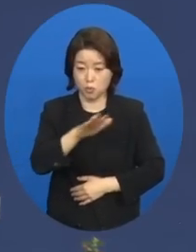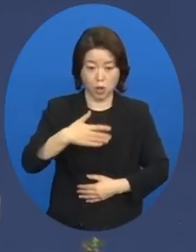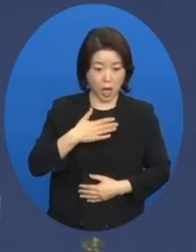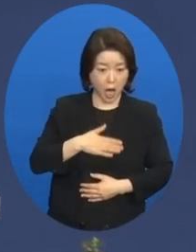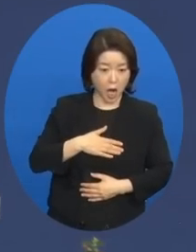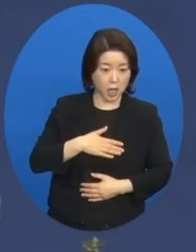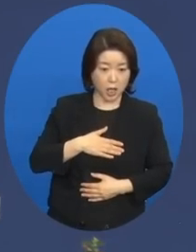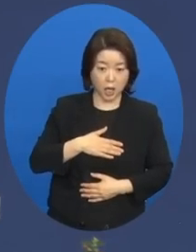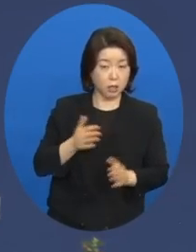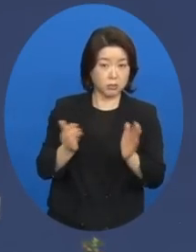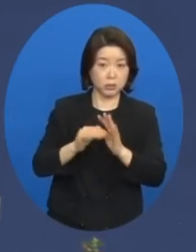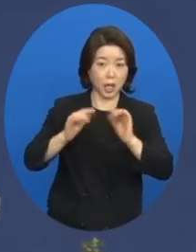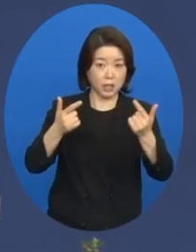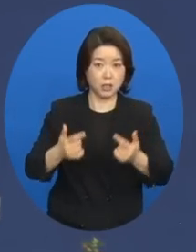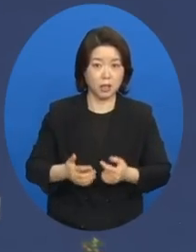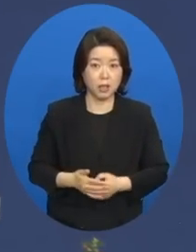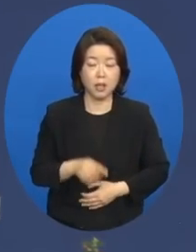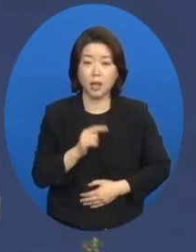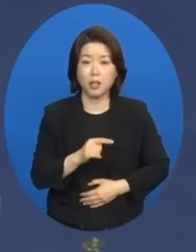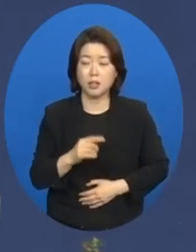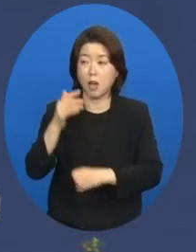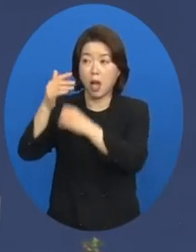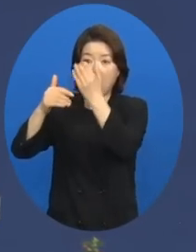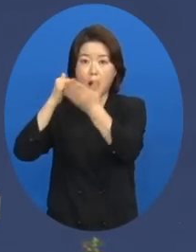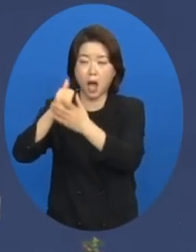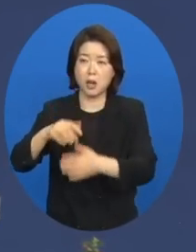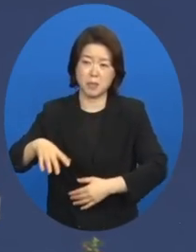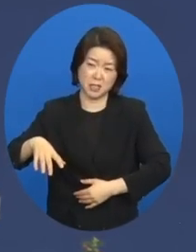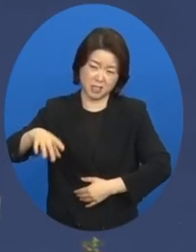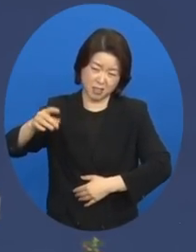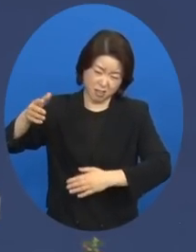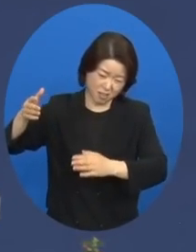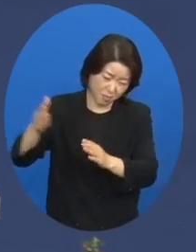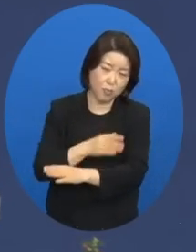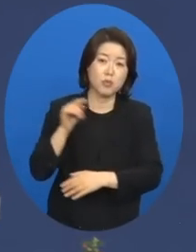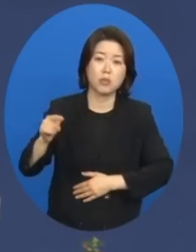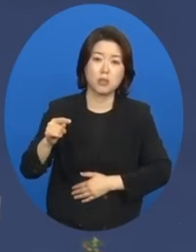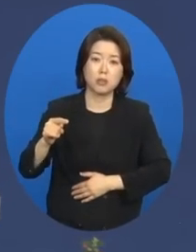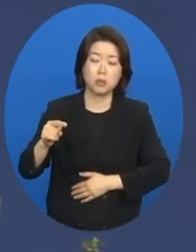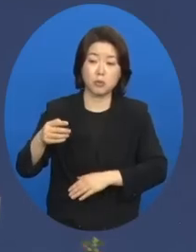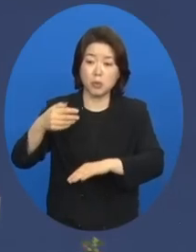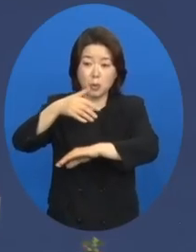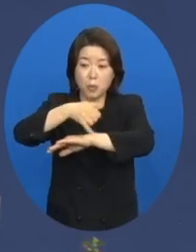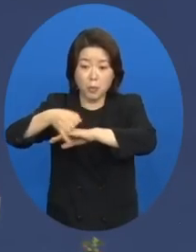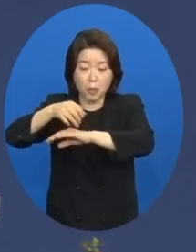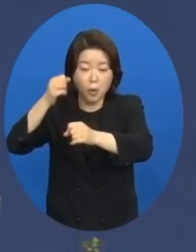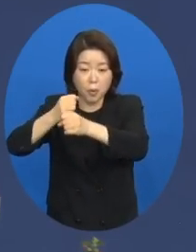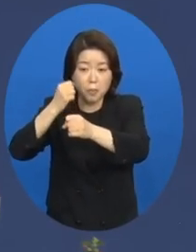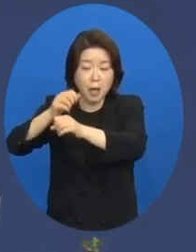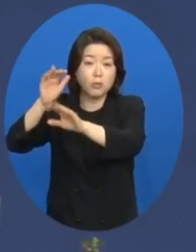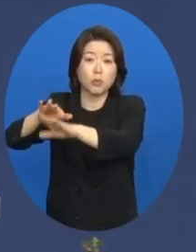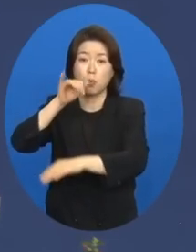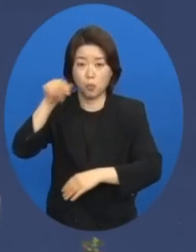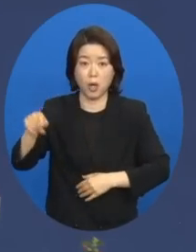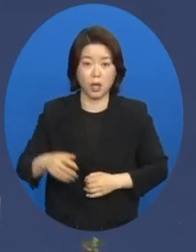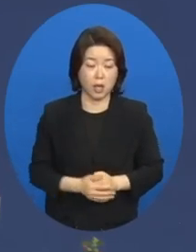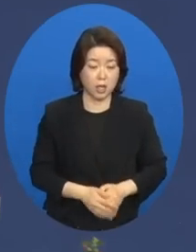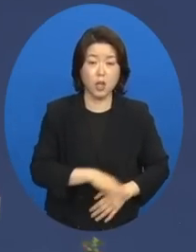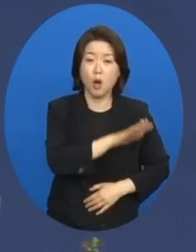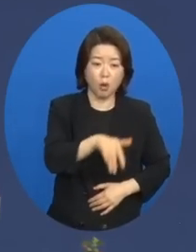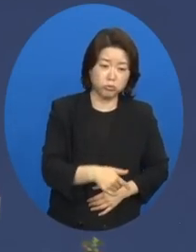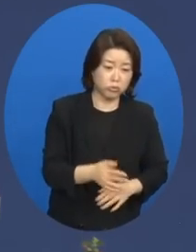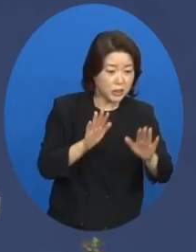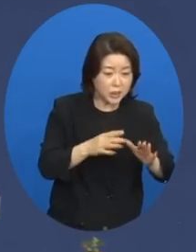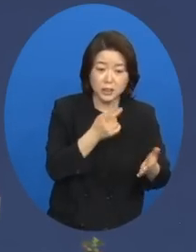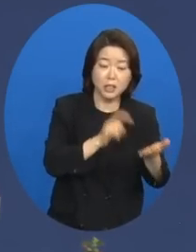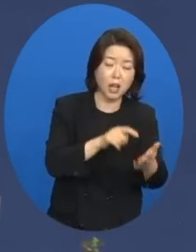게 다가 아니거든요. 근데 이걸 하나님은 창세전부터 이미 디자인하시고 결론 내놓으신 거예요. 이제 발견하고 생